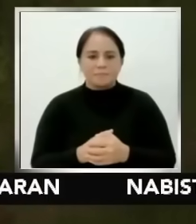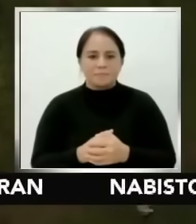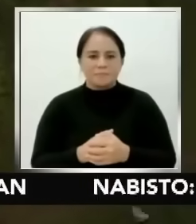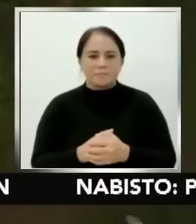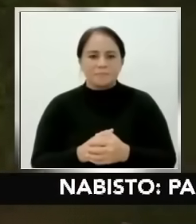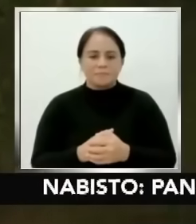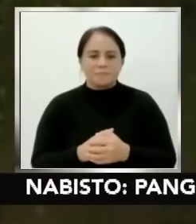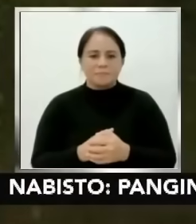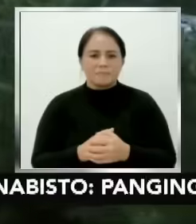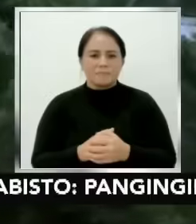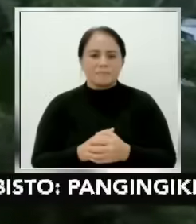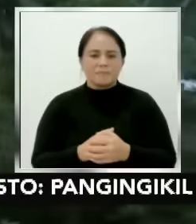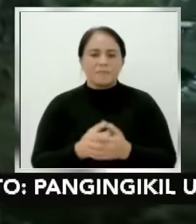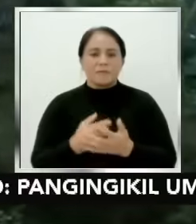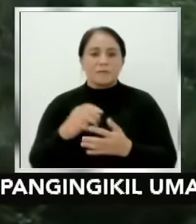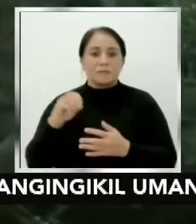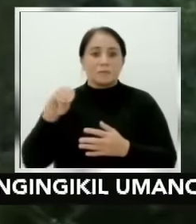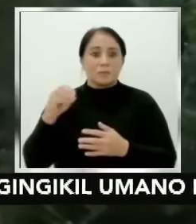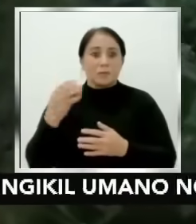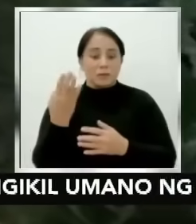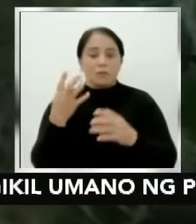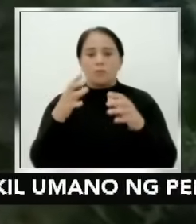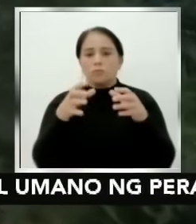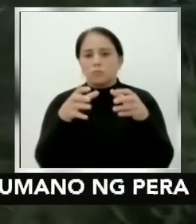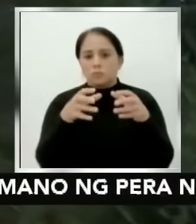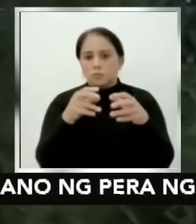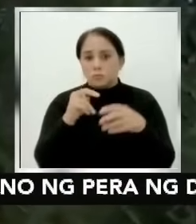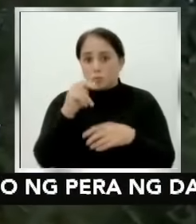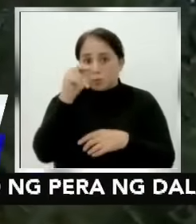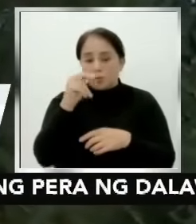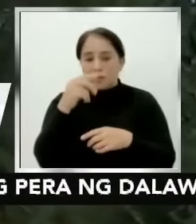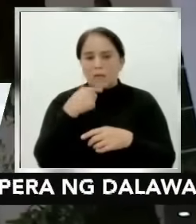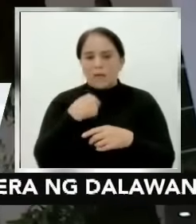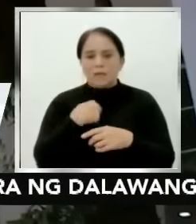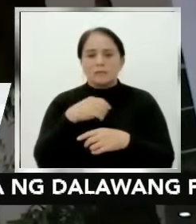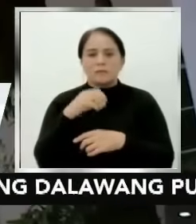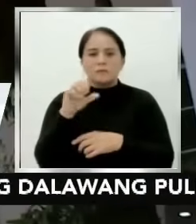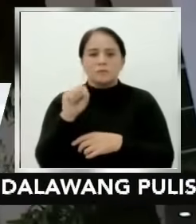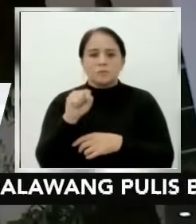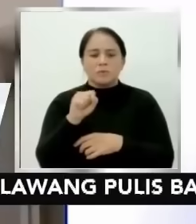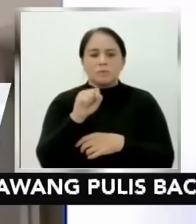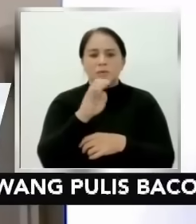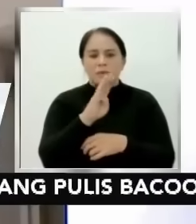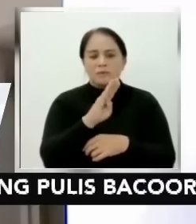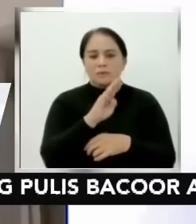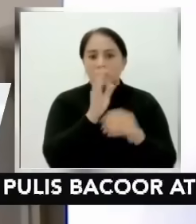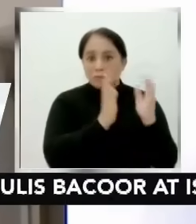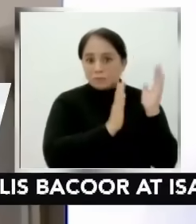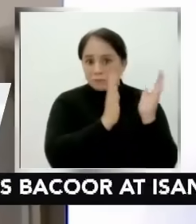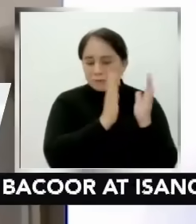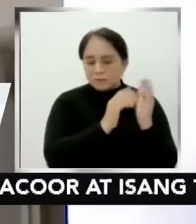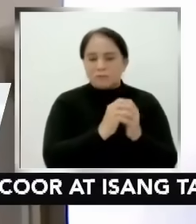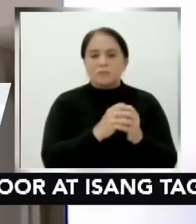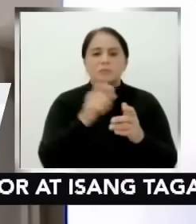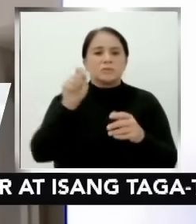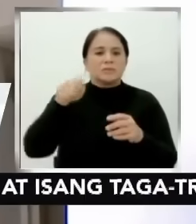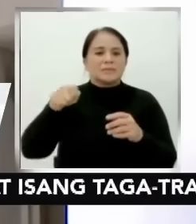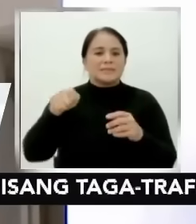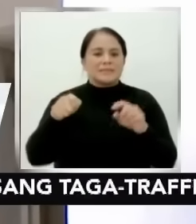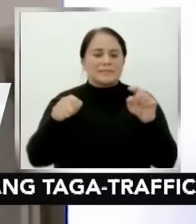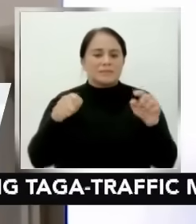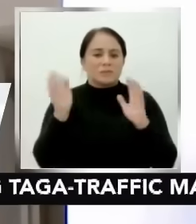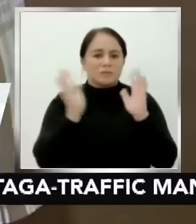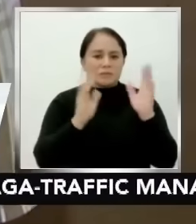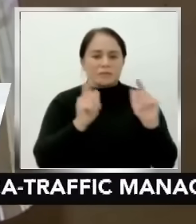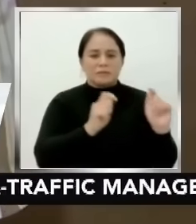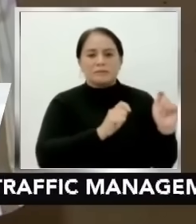Mula Surigao del Norte, kung saan nakabase ang Socorro Bayanihan Services, pinalilipat ng Justice Department sa Metro Manila ang